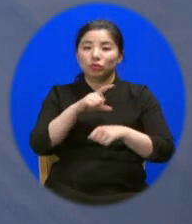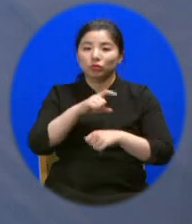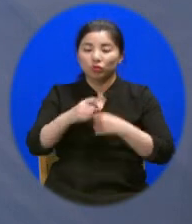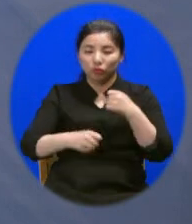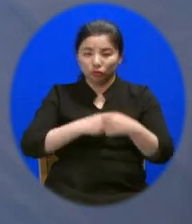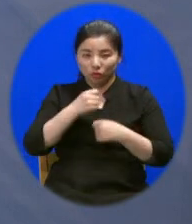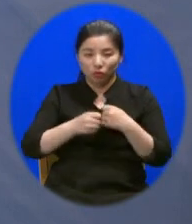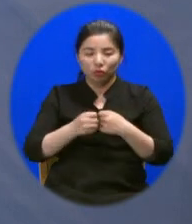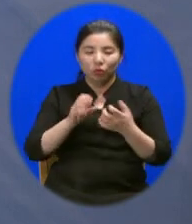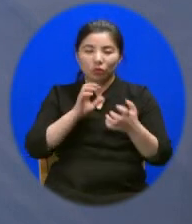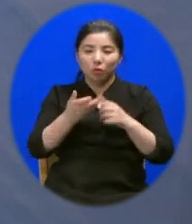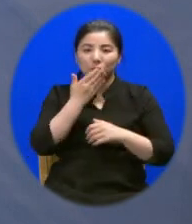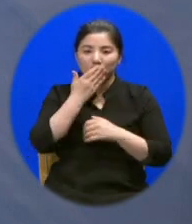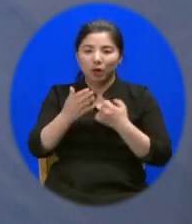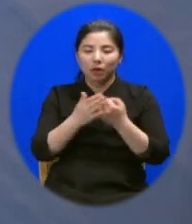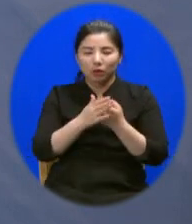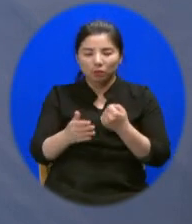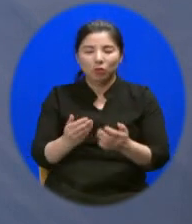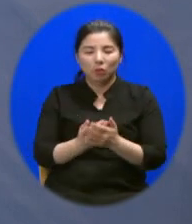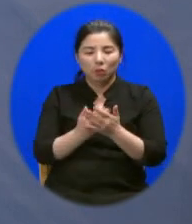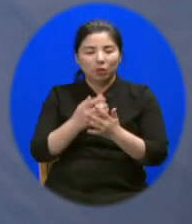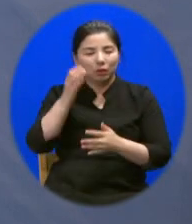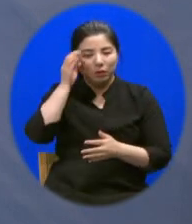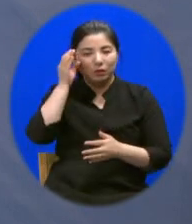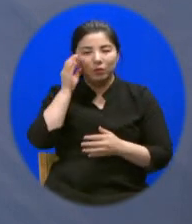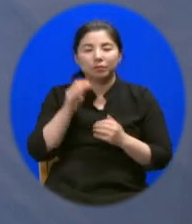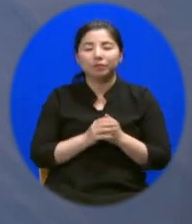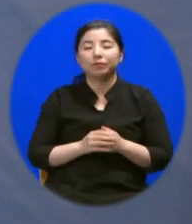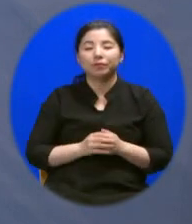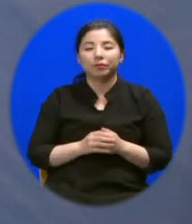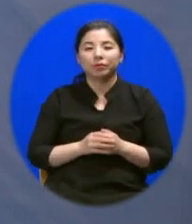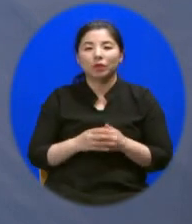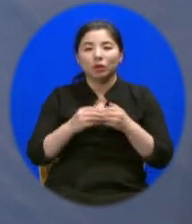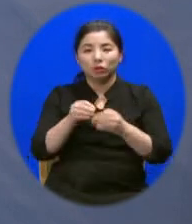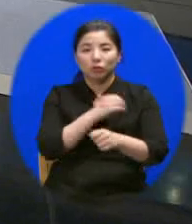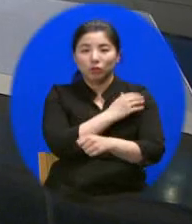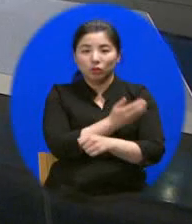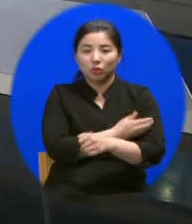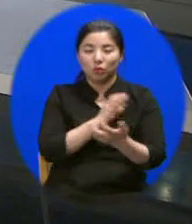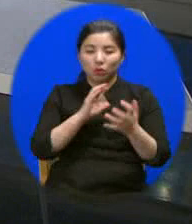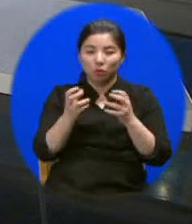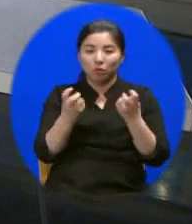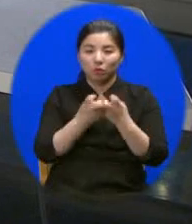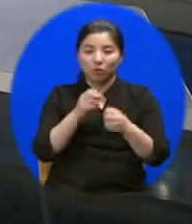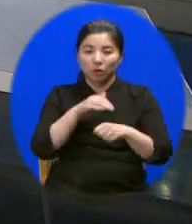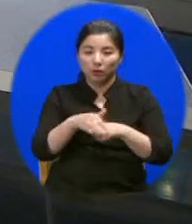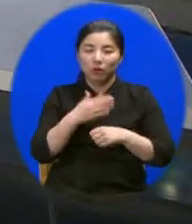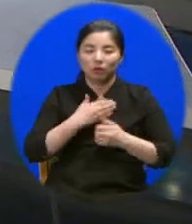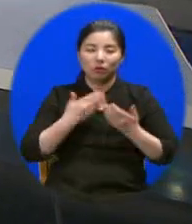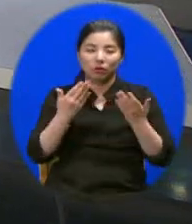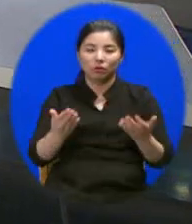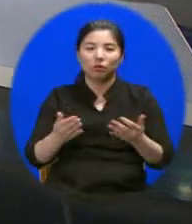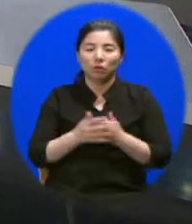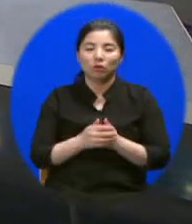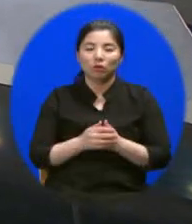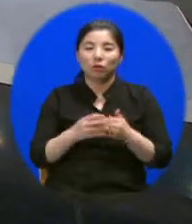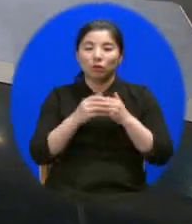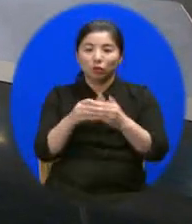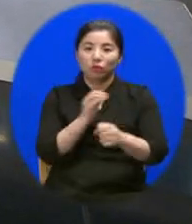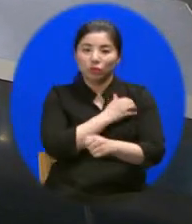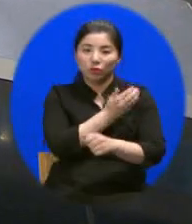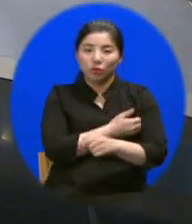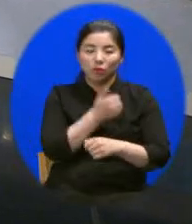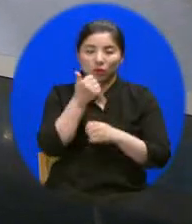활발하고 역동적인 토론을 기대해보겠습니다 자 주도권 토론 방식의 대해서 설명을 잠시 드리자면 요 주도권 이란